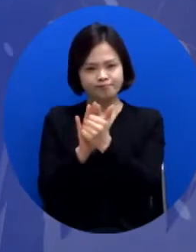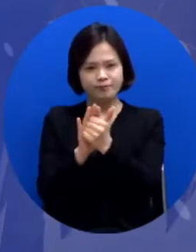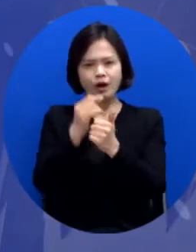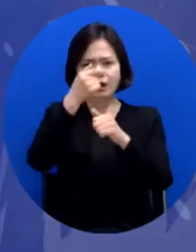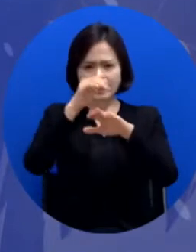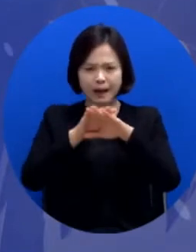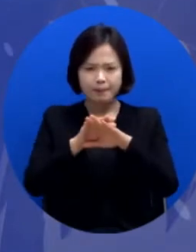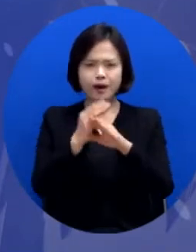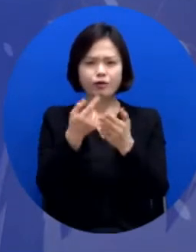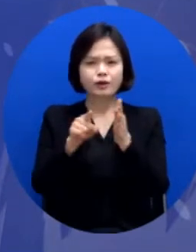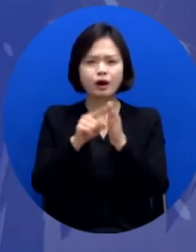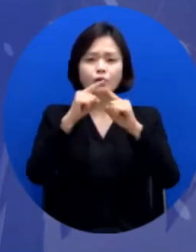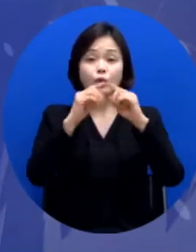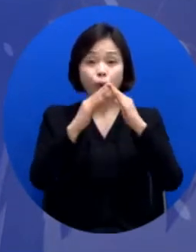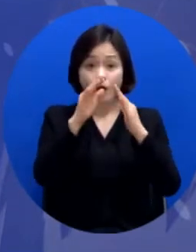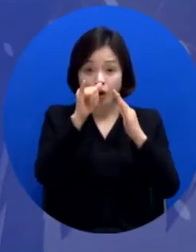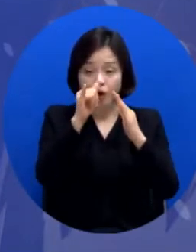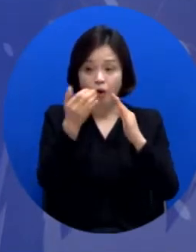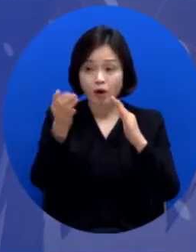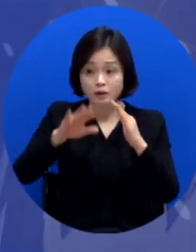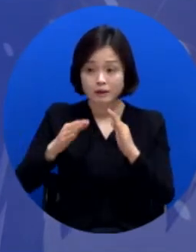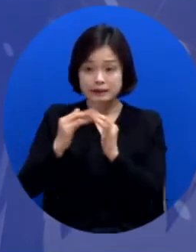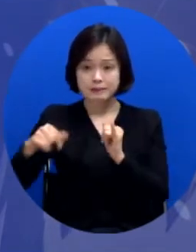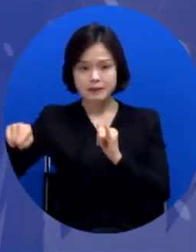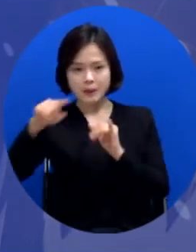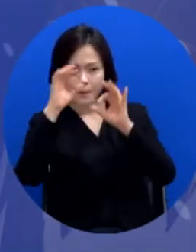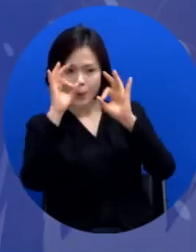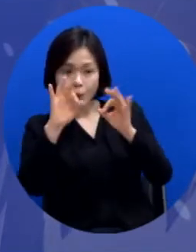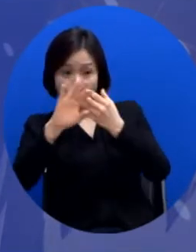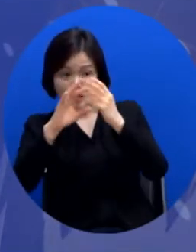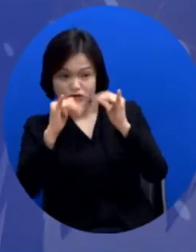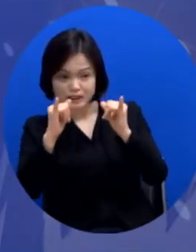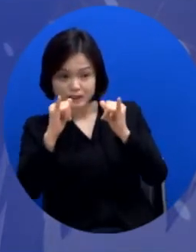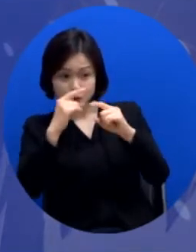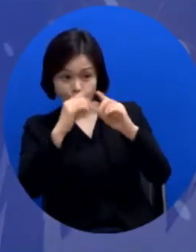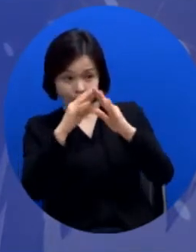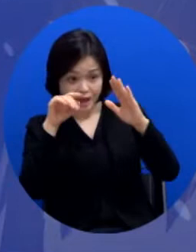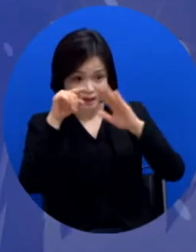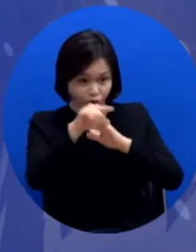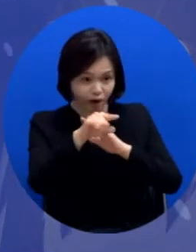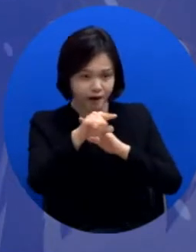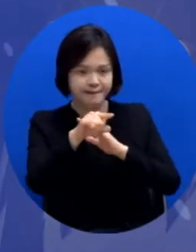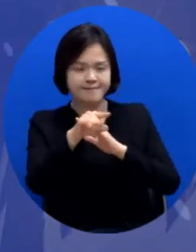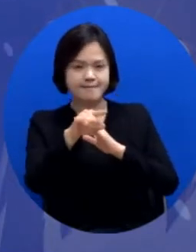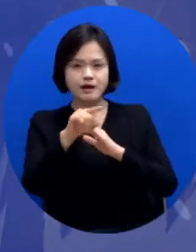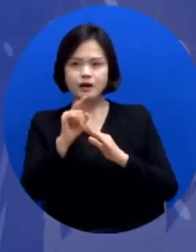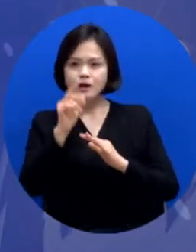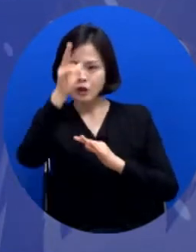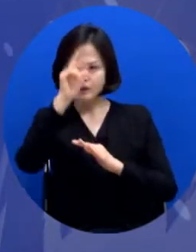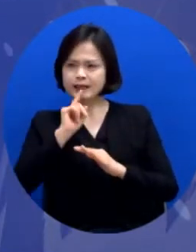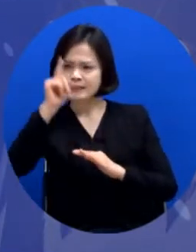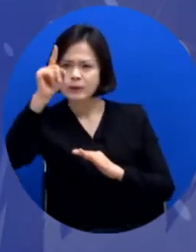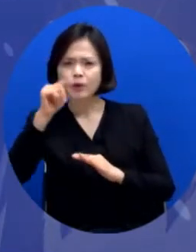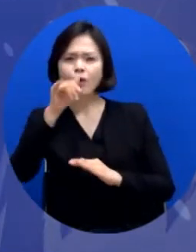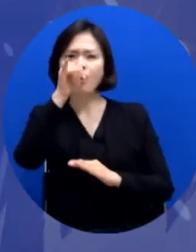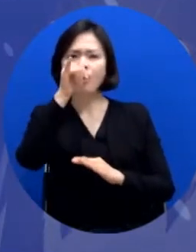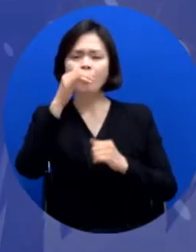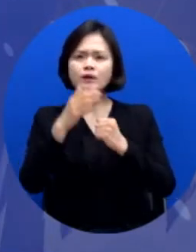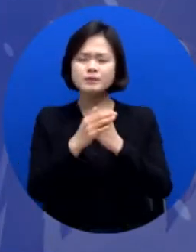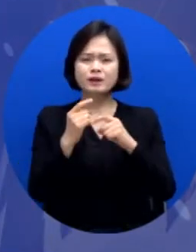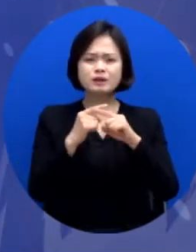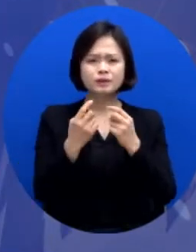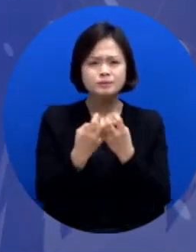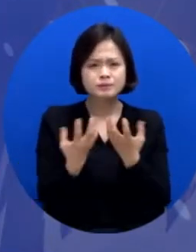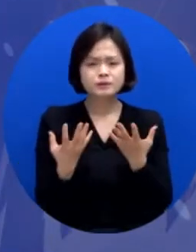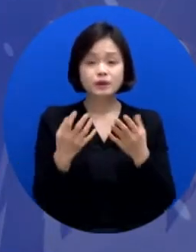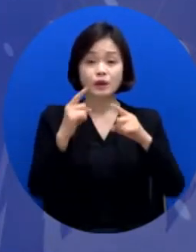간다고 하는 지금 교회의 신고 순위가 굉장히 높은데요 그래서 예배를 드릴 수 없어서 아이 간판을 댔다 해 요거 코로나 발